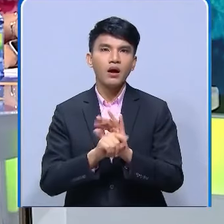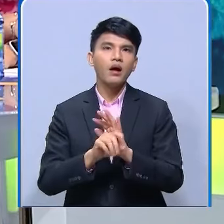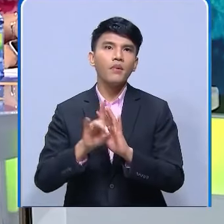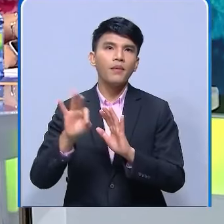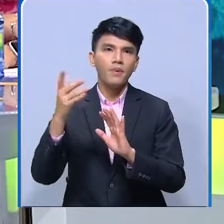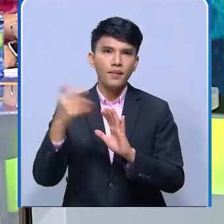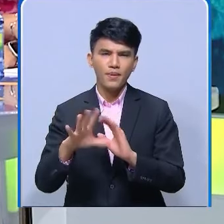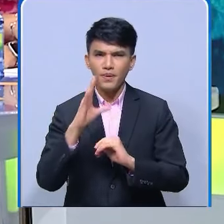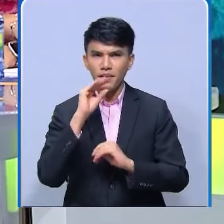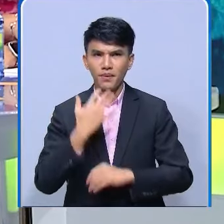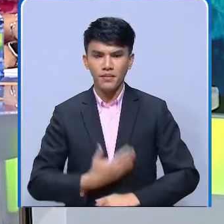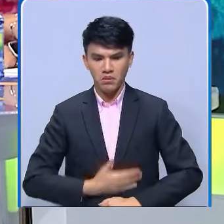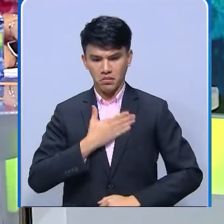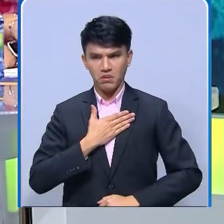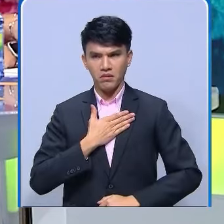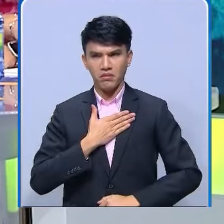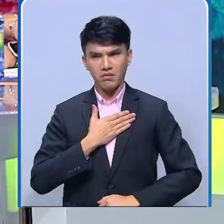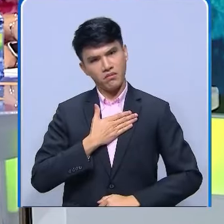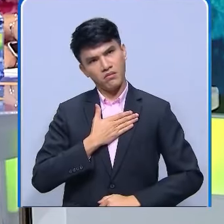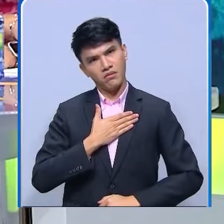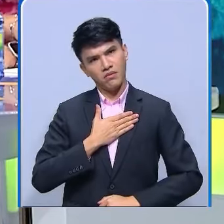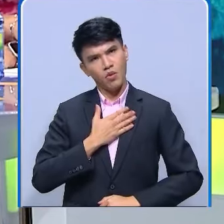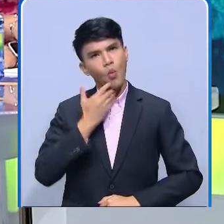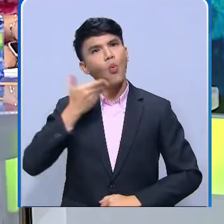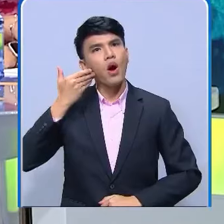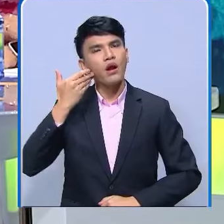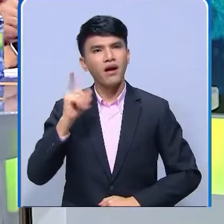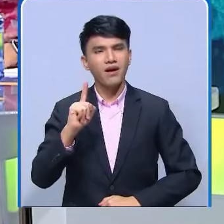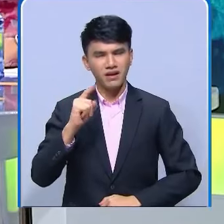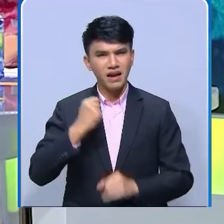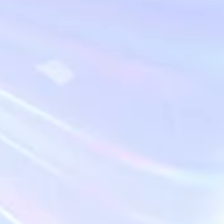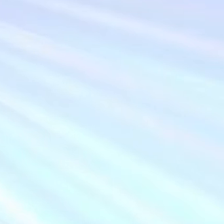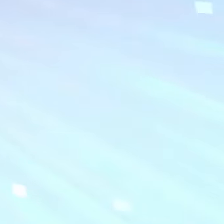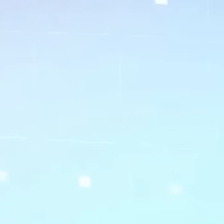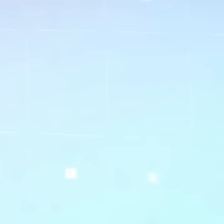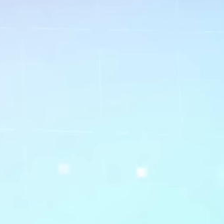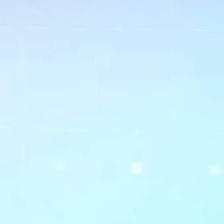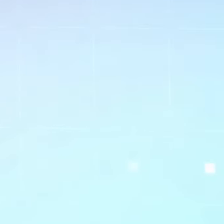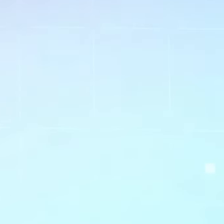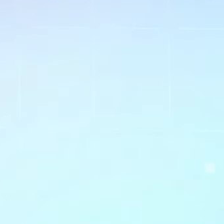แกก็พูดแบบภูมิใจนะเออ ปวดนะหนักนะอย่างเงี้ยทำบ่อยครับ แม่